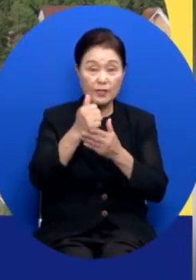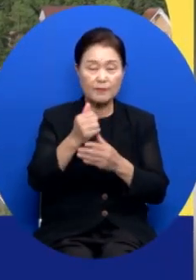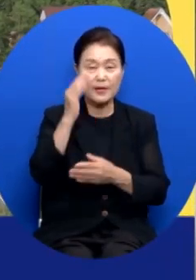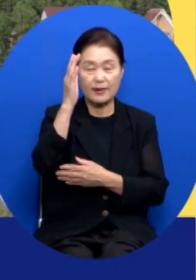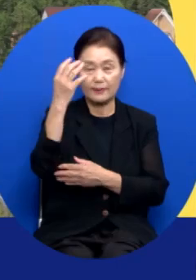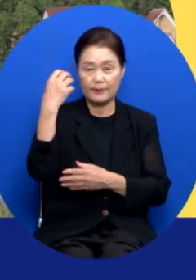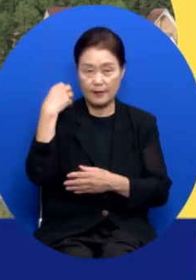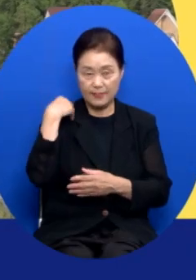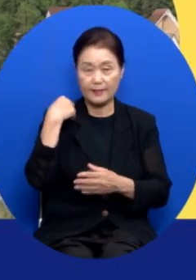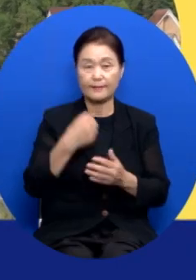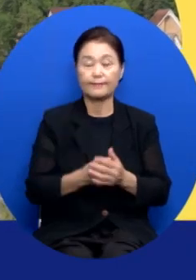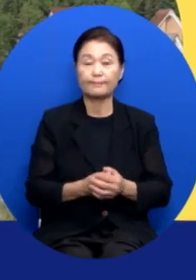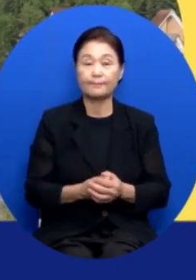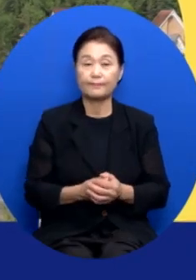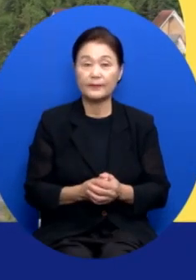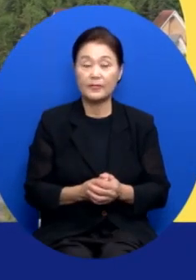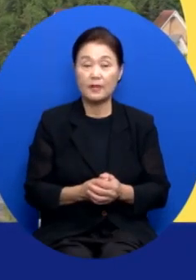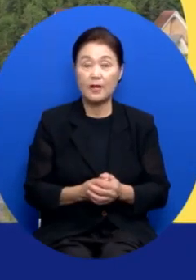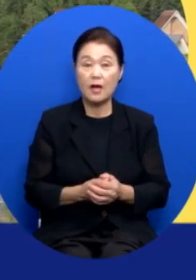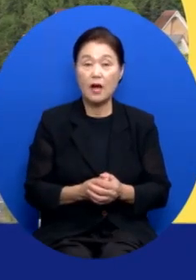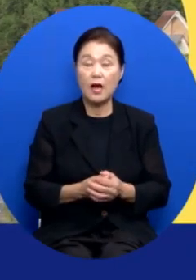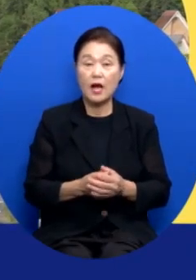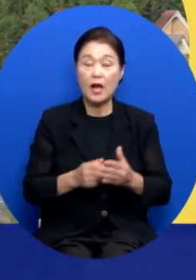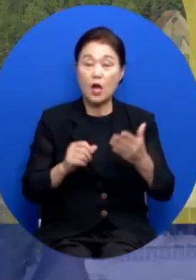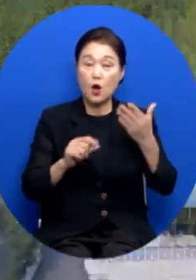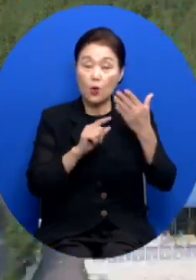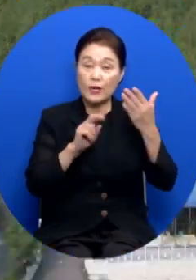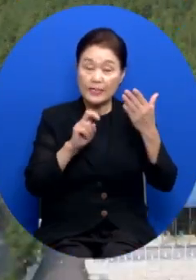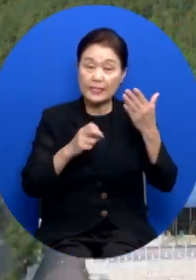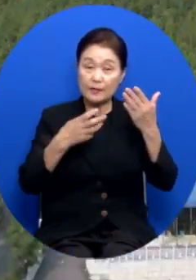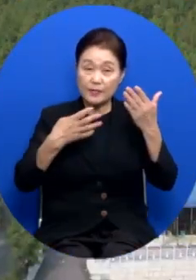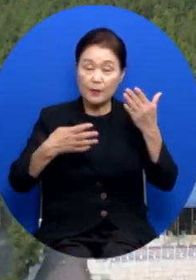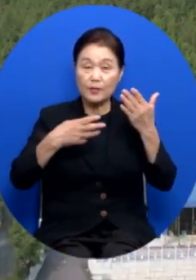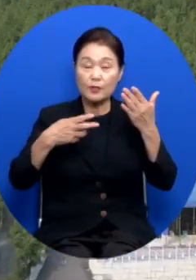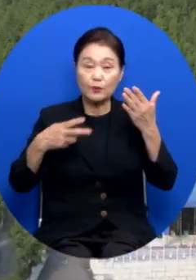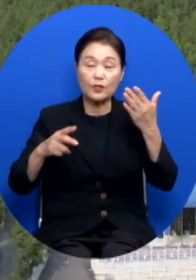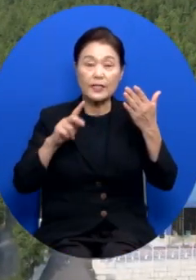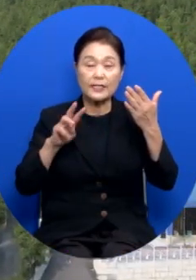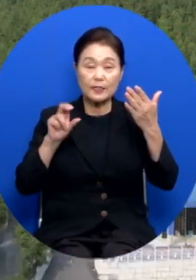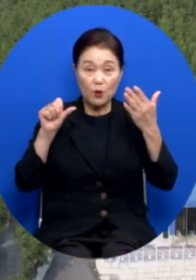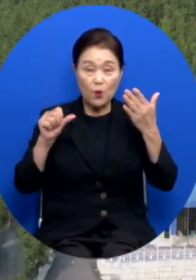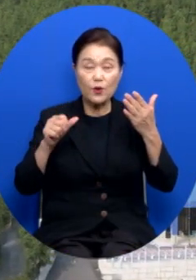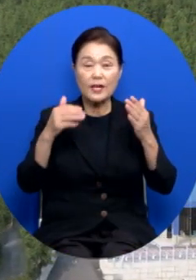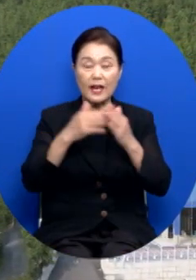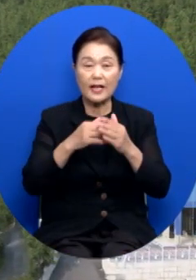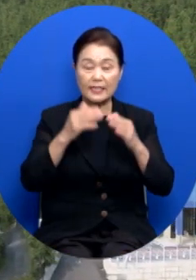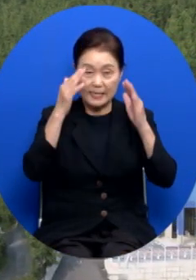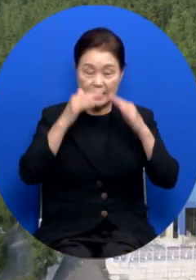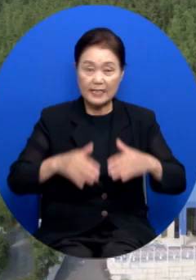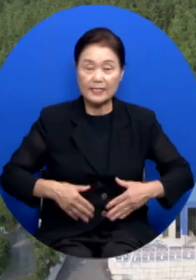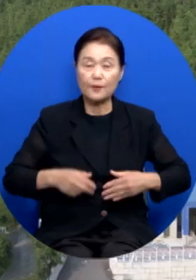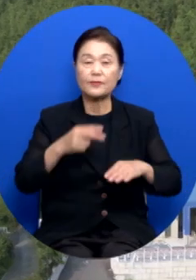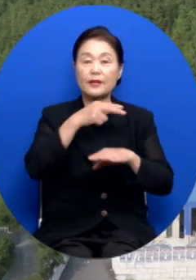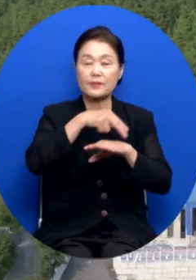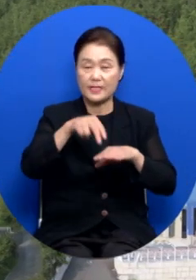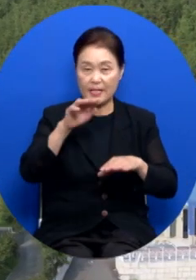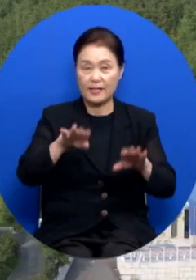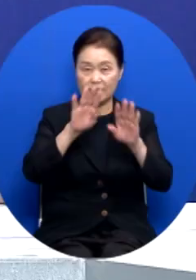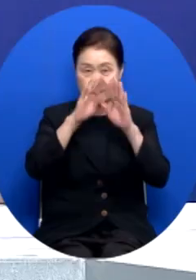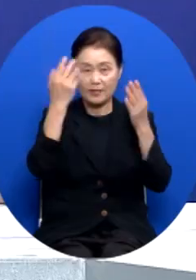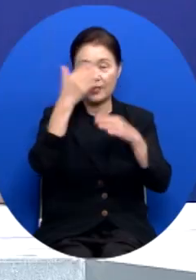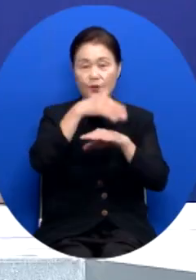강사로 나설 예정입니다. 세미나는 오는 23일부터 25일까지 전남 신안군에서 열릴 예정입니다.